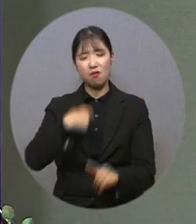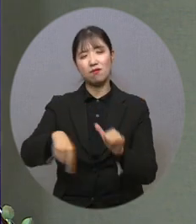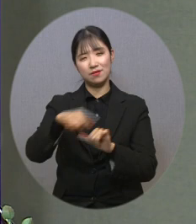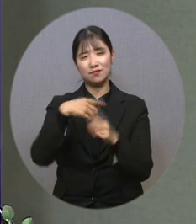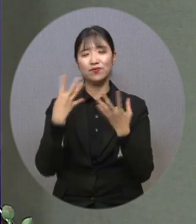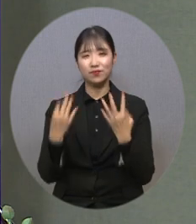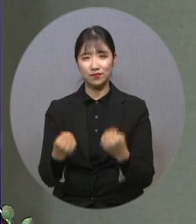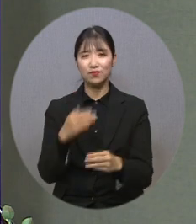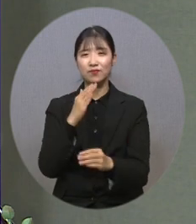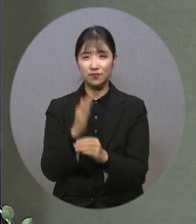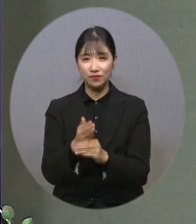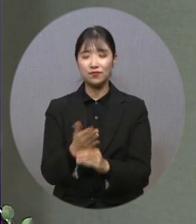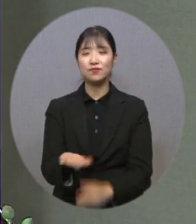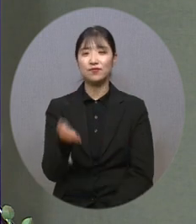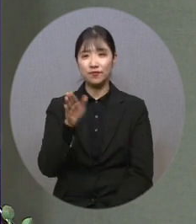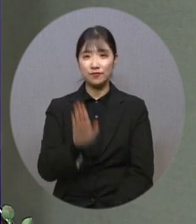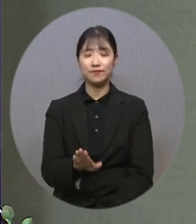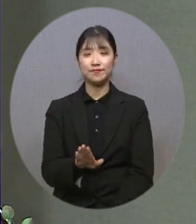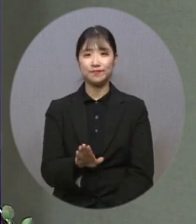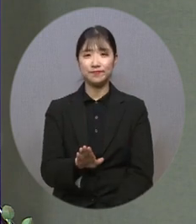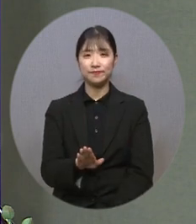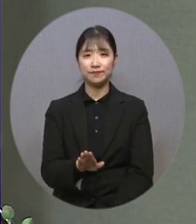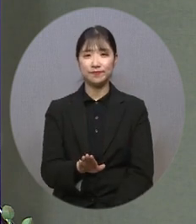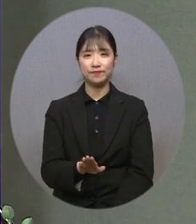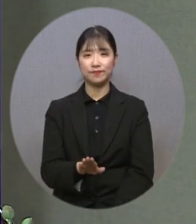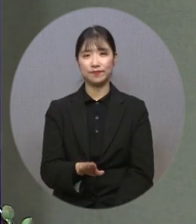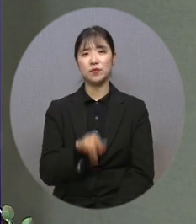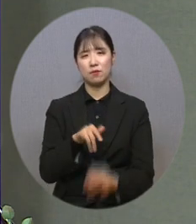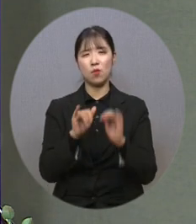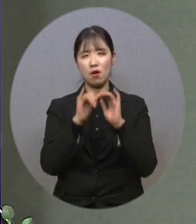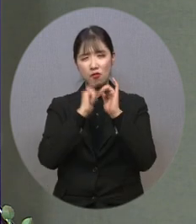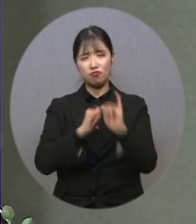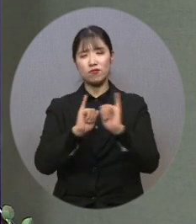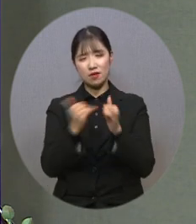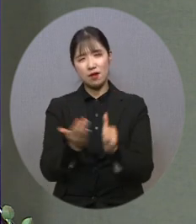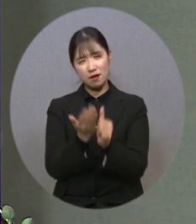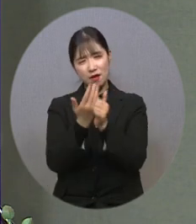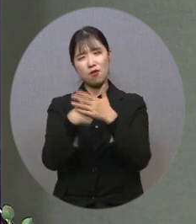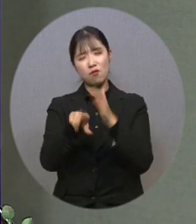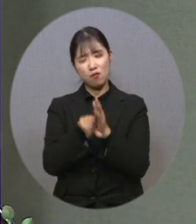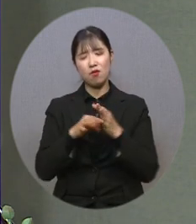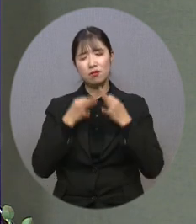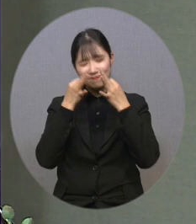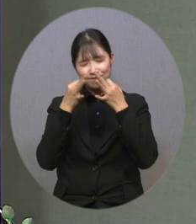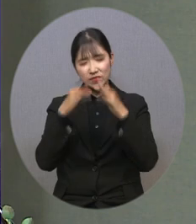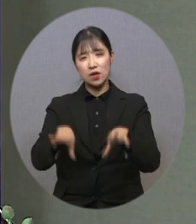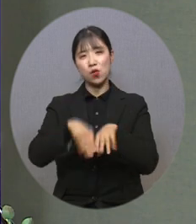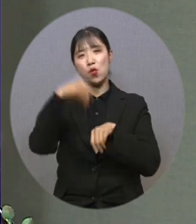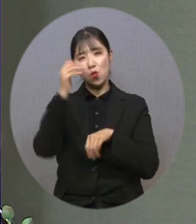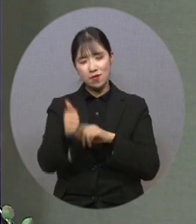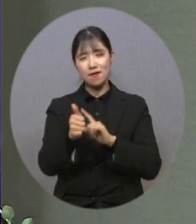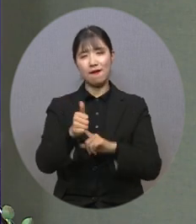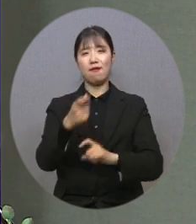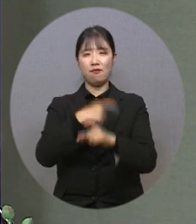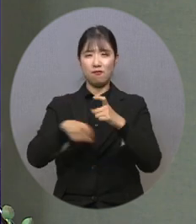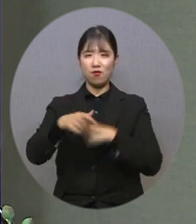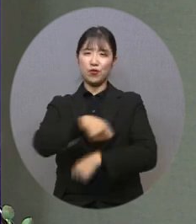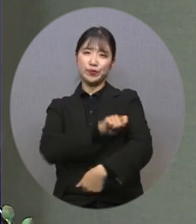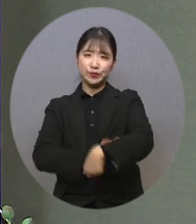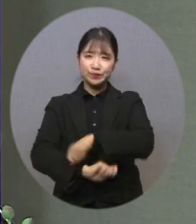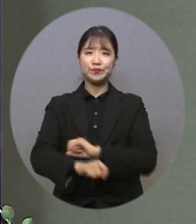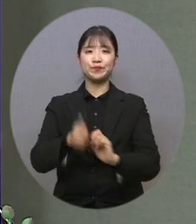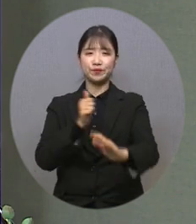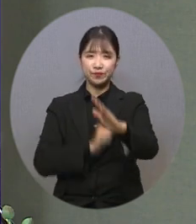많이 겪고 있는 가운데도 인재 양성을 위해서 불철주야 총장이 솔선수범